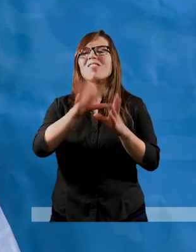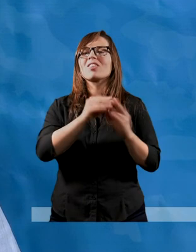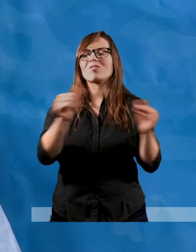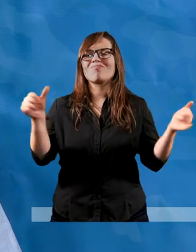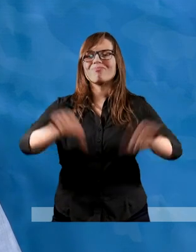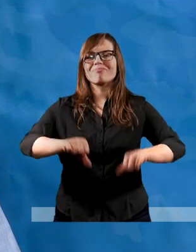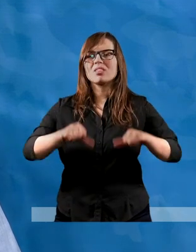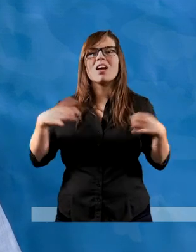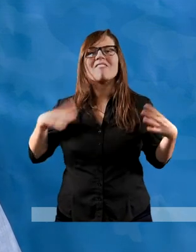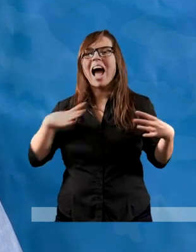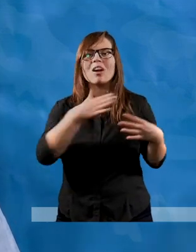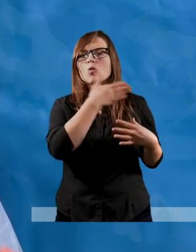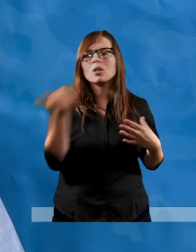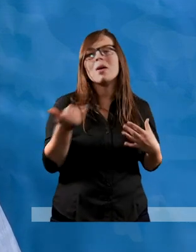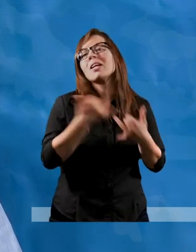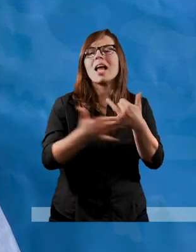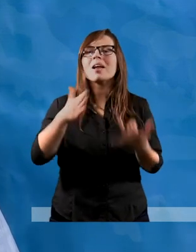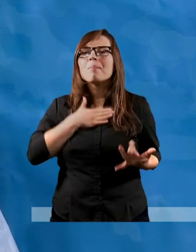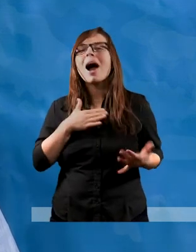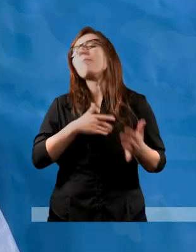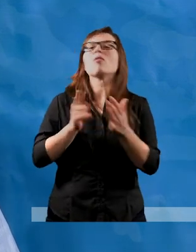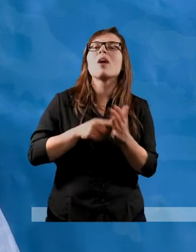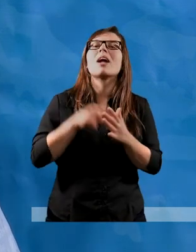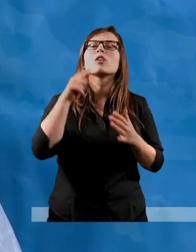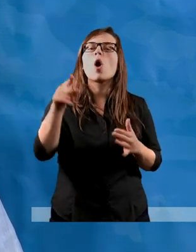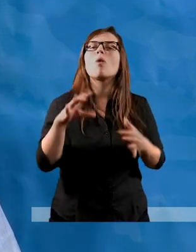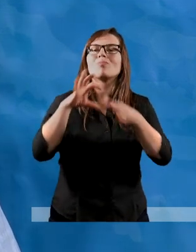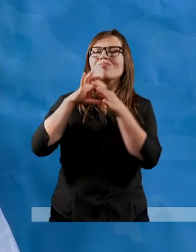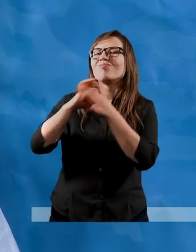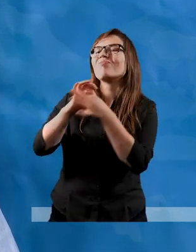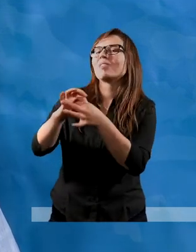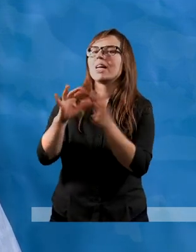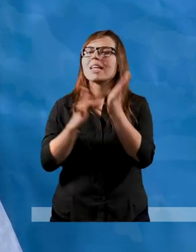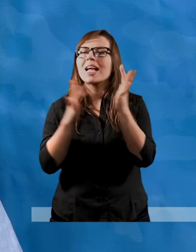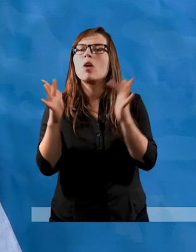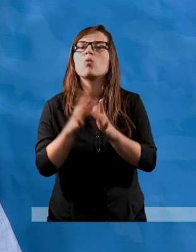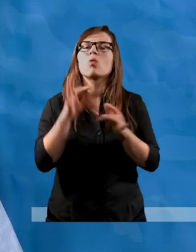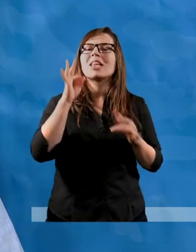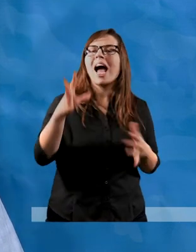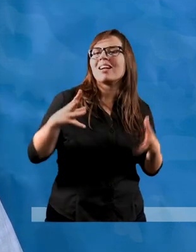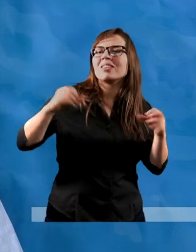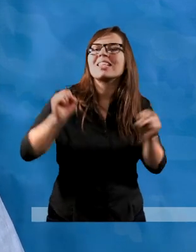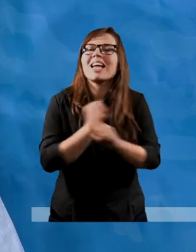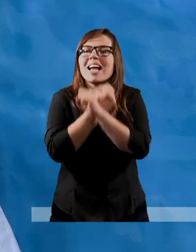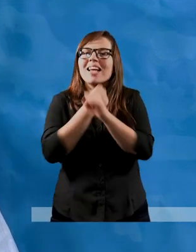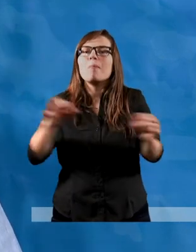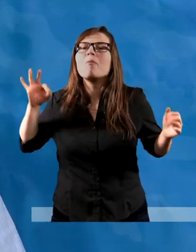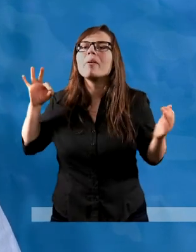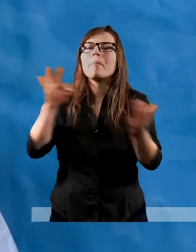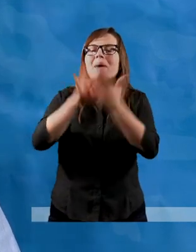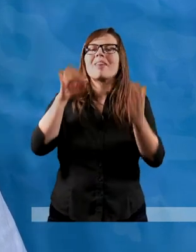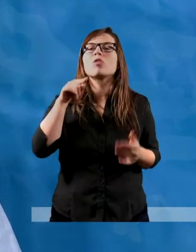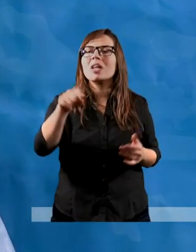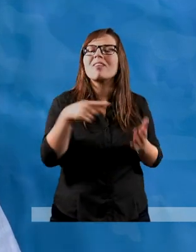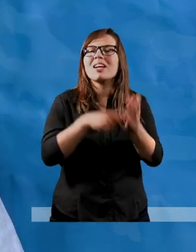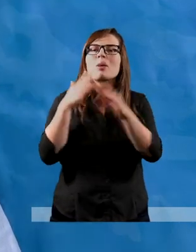wartości. A jeżeli mamy właśnie tą więź z Jezusem, taką niesamowitą pewność